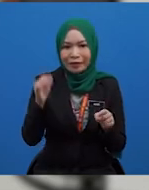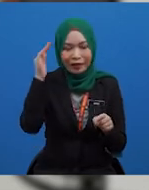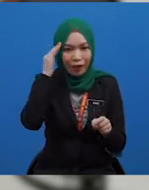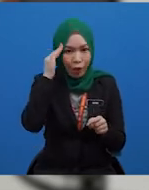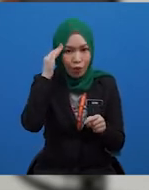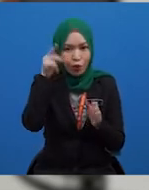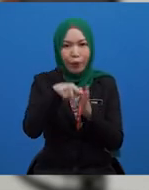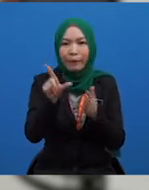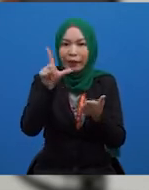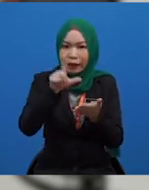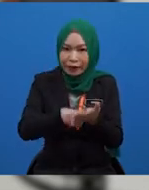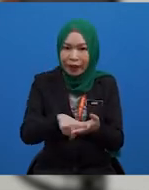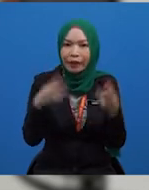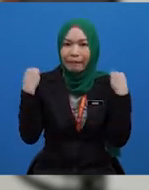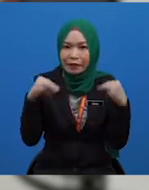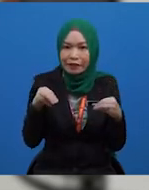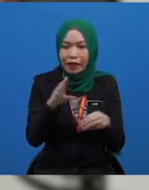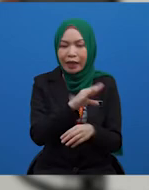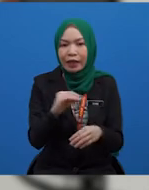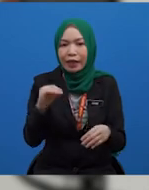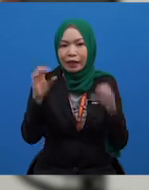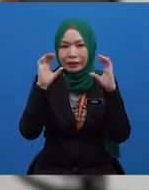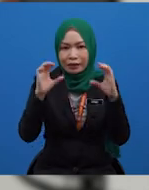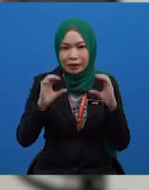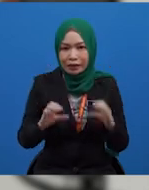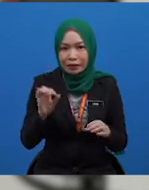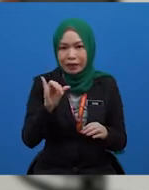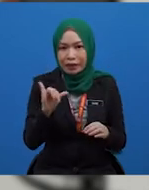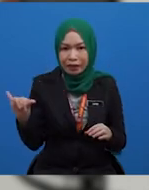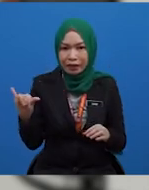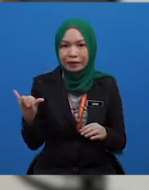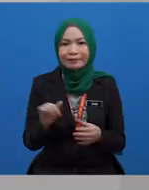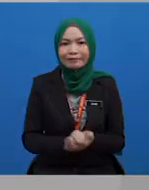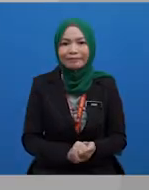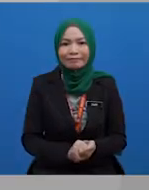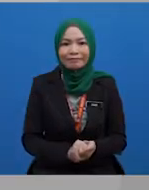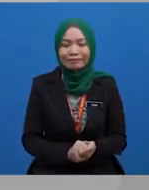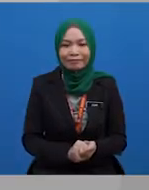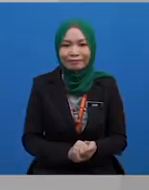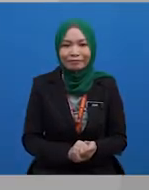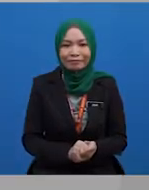pasaran. Antara strategi yang digunakan oleh pemasar adalah seperti berikut.